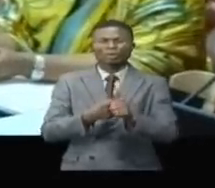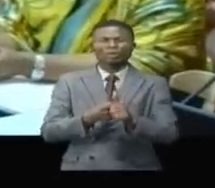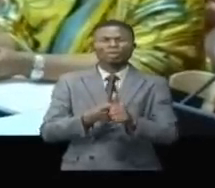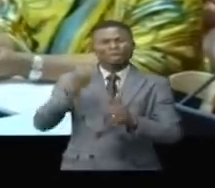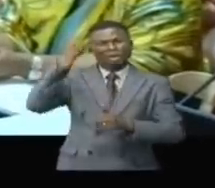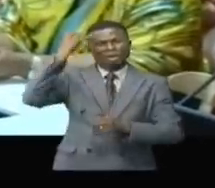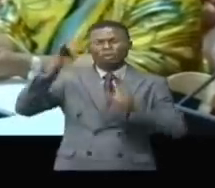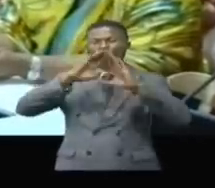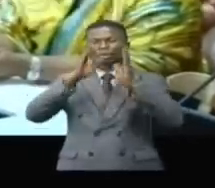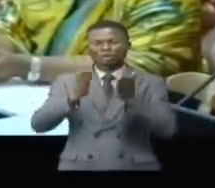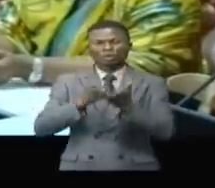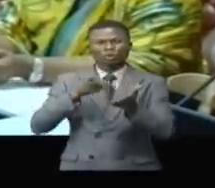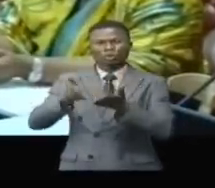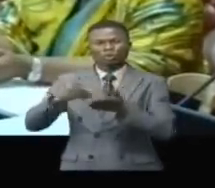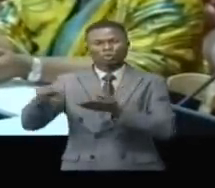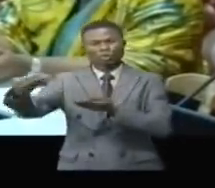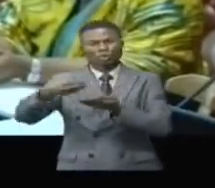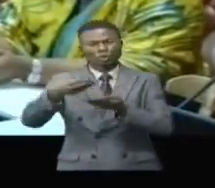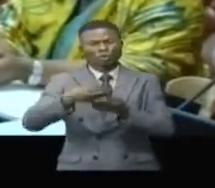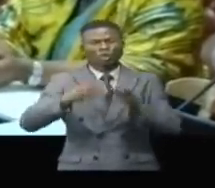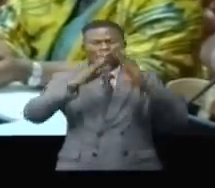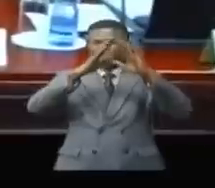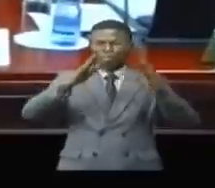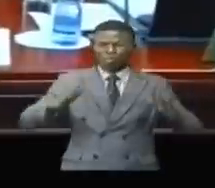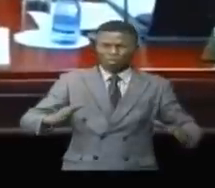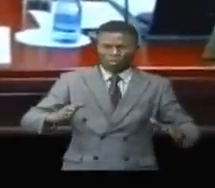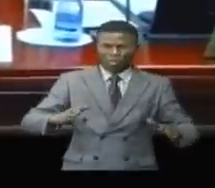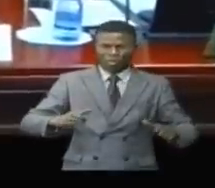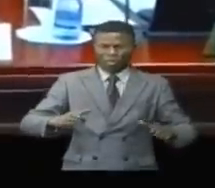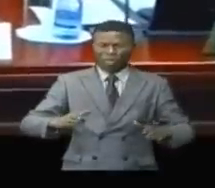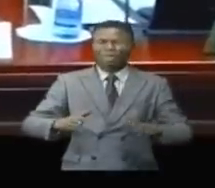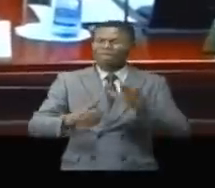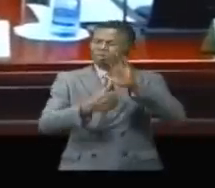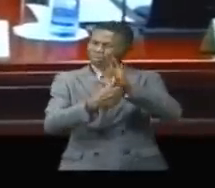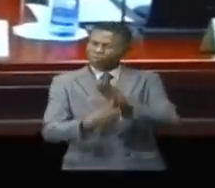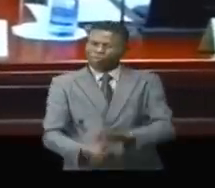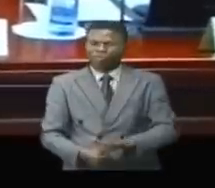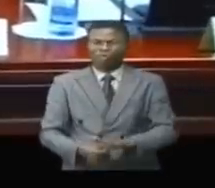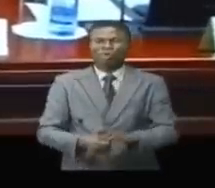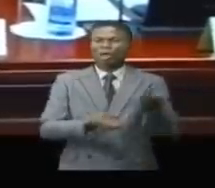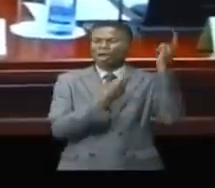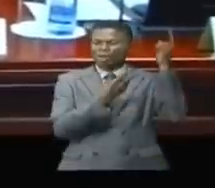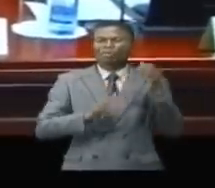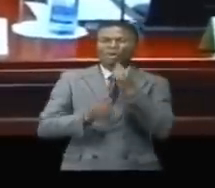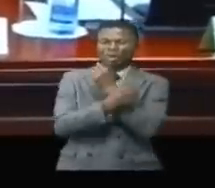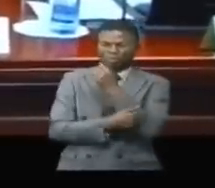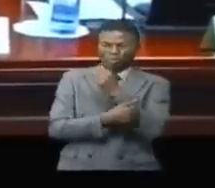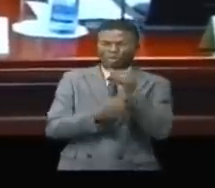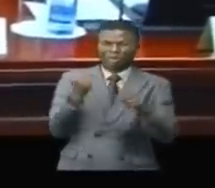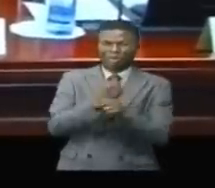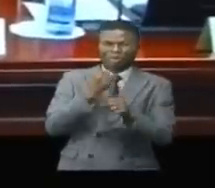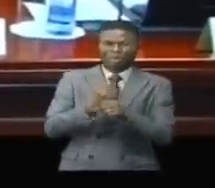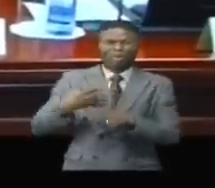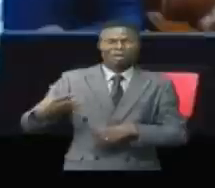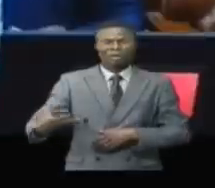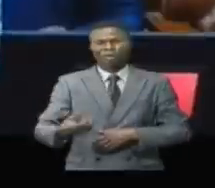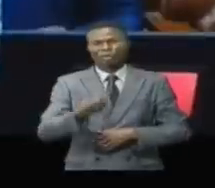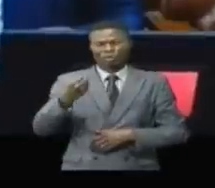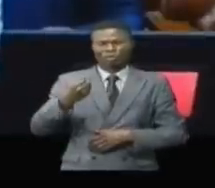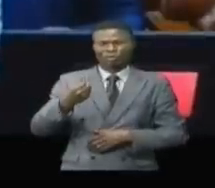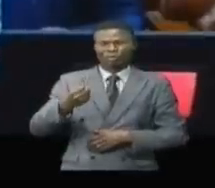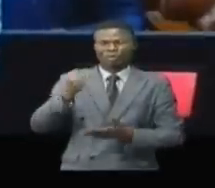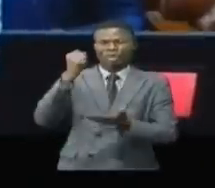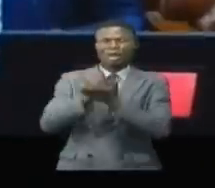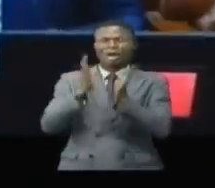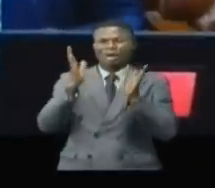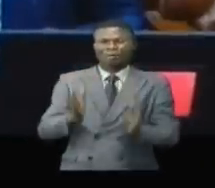tous les arriérés des cotisations et des loyers qui discréditaient l'un pays, ainsi que par un travail de rééquipement de nos